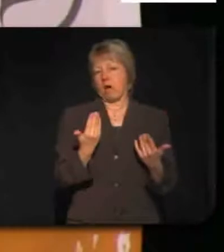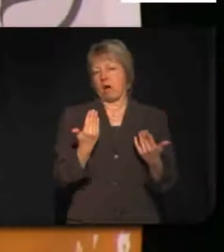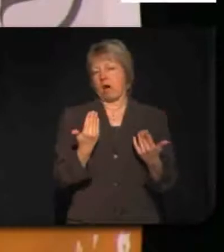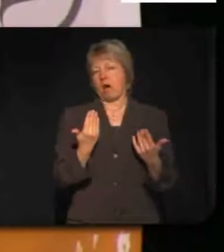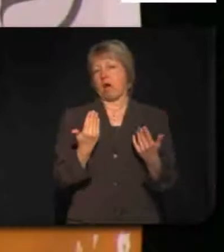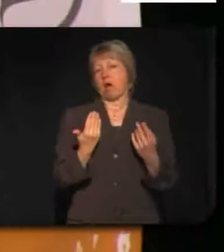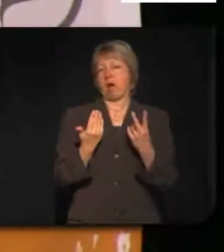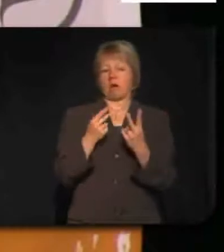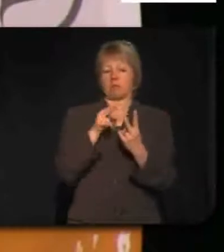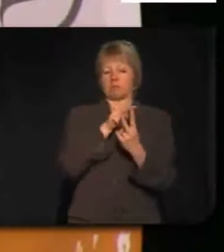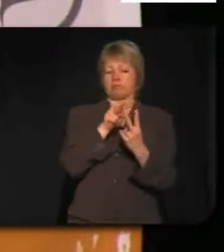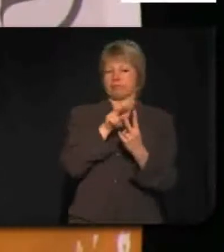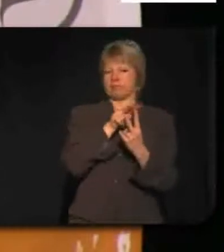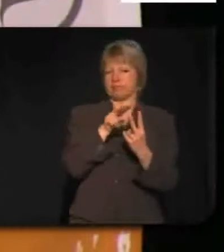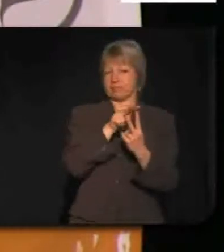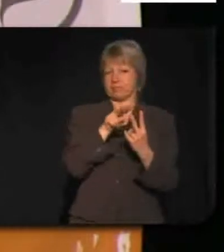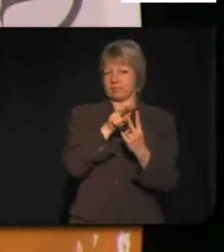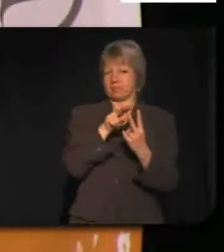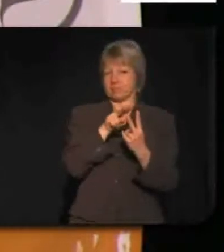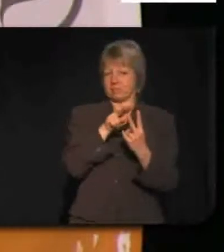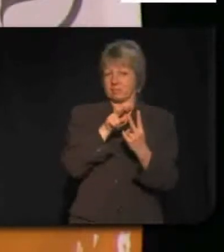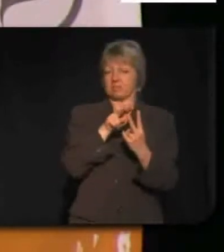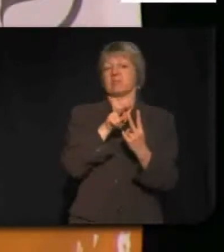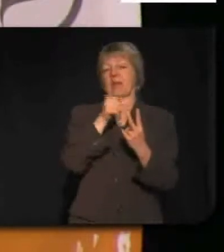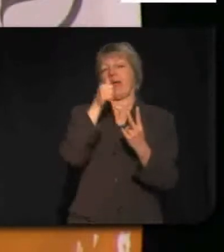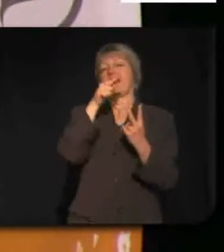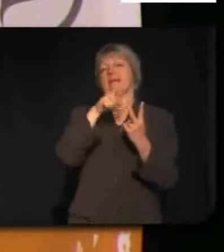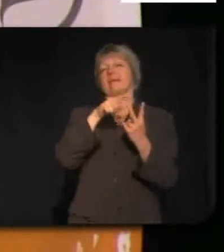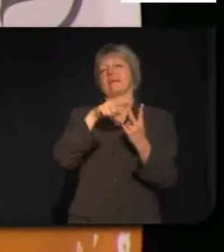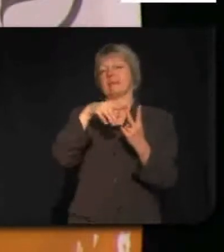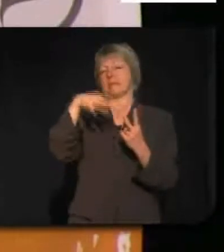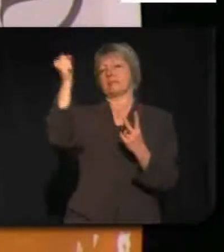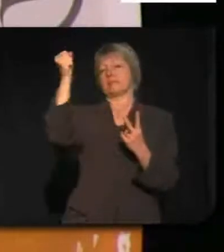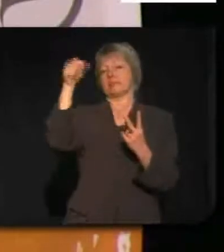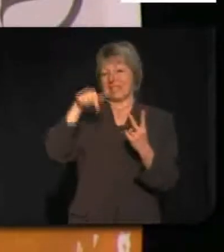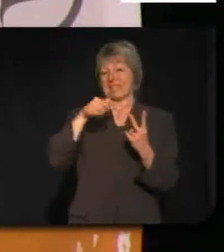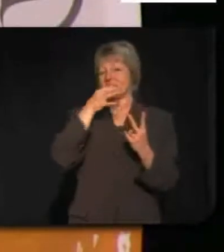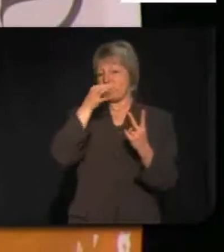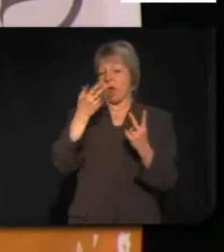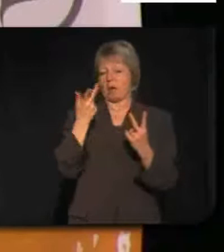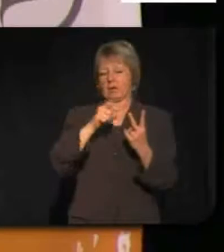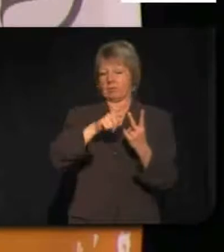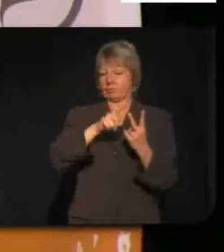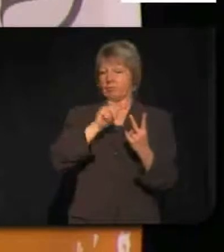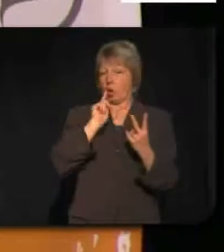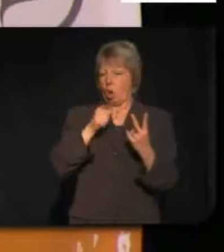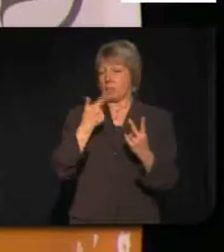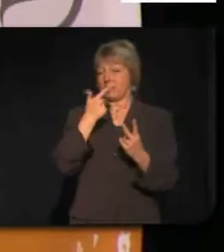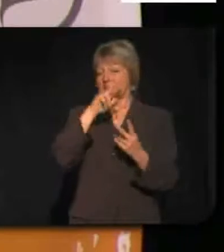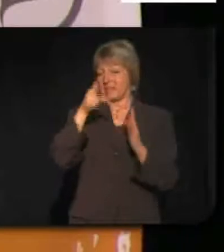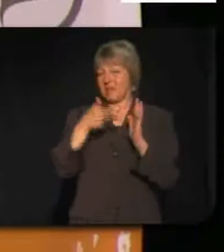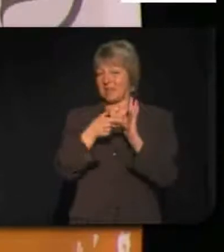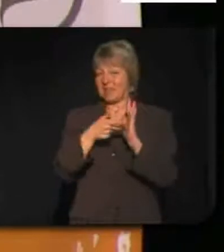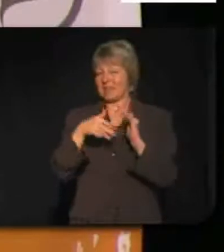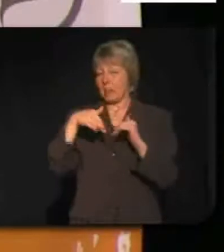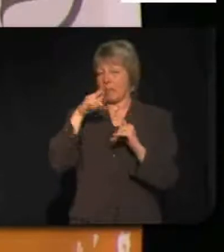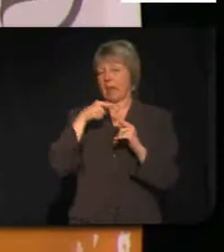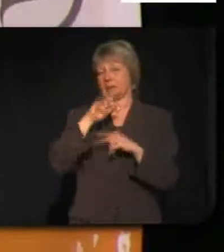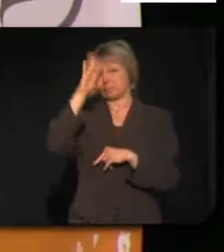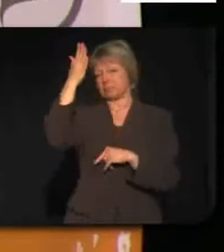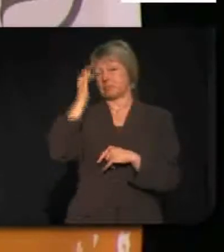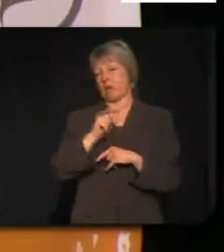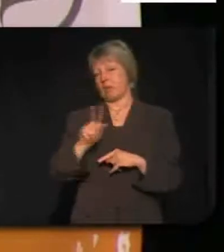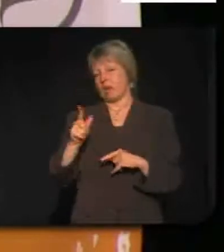eine Ziege und jetzt kommt es darauf an ob diese Siege eine zwei drittelmehrheit bekommt oder